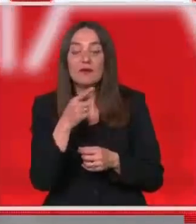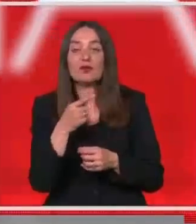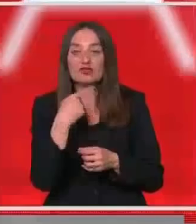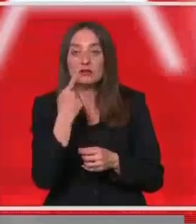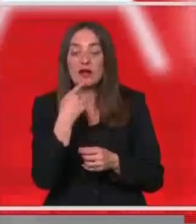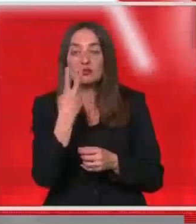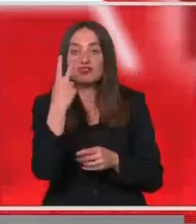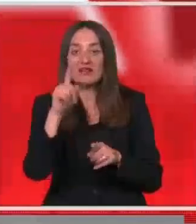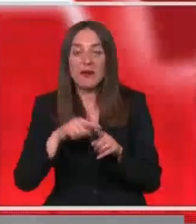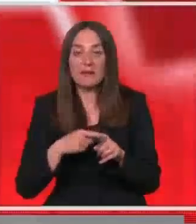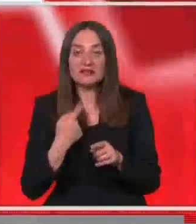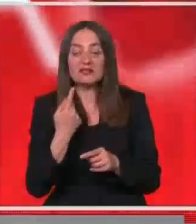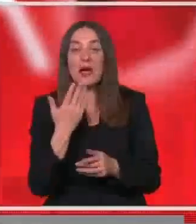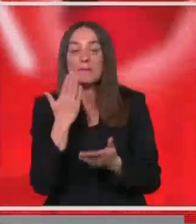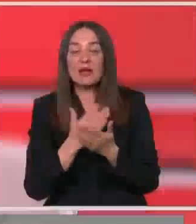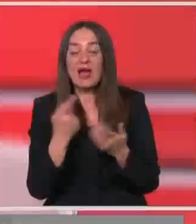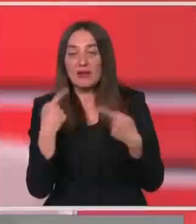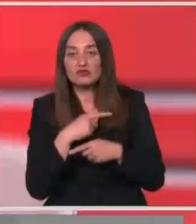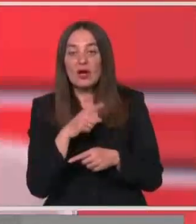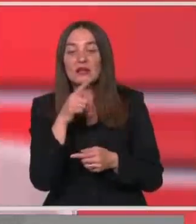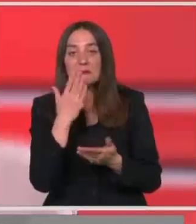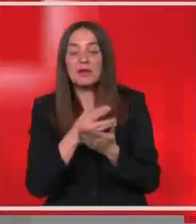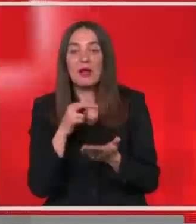za 2 meseca, nažalost, ne zbog vas, bila.